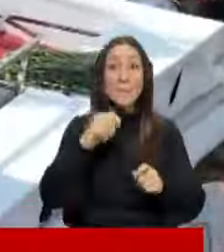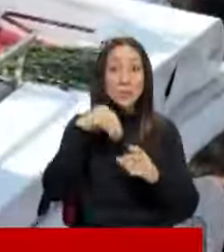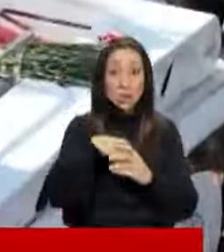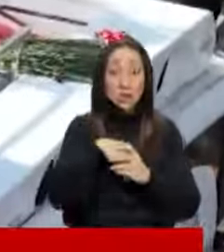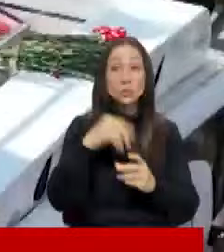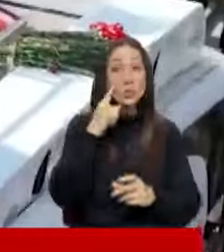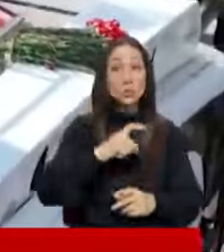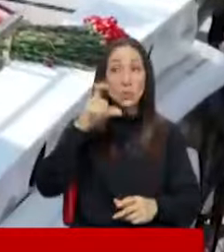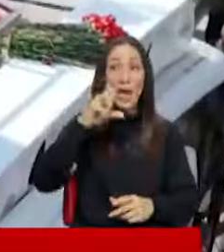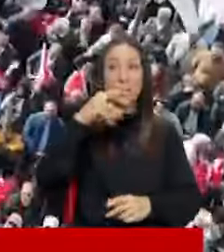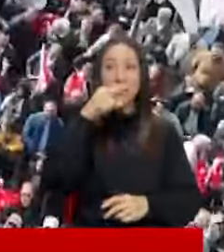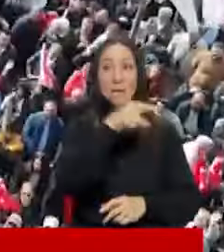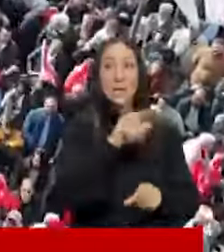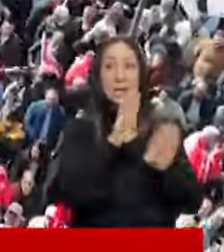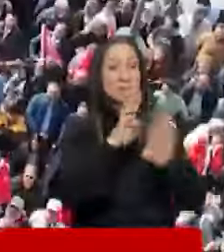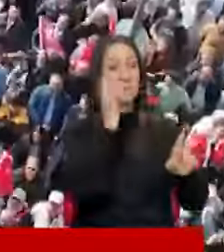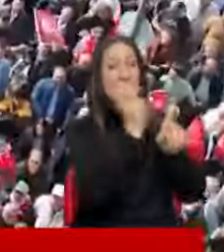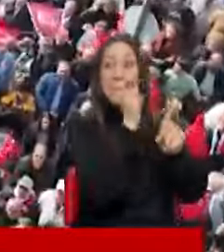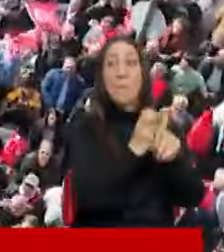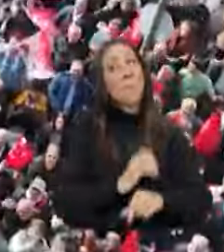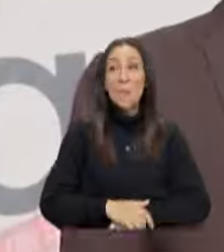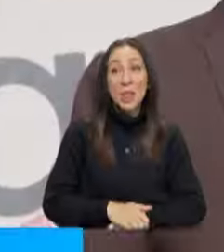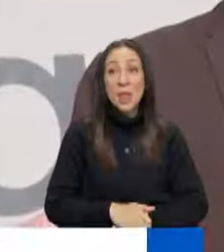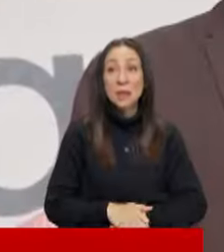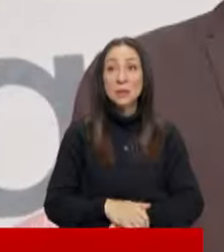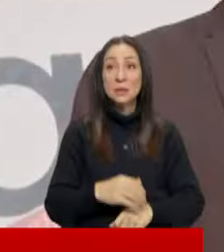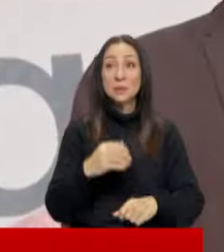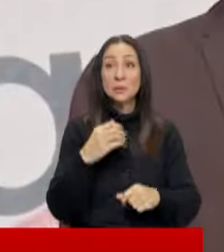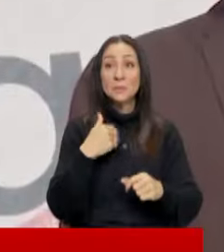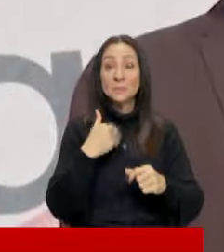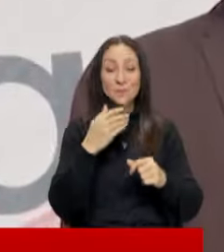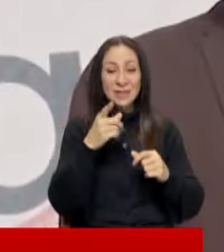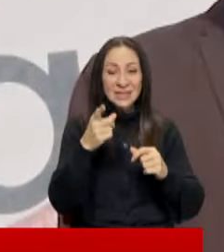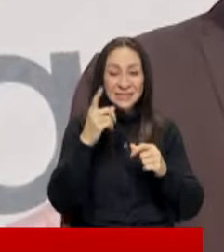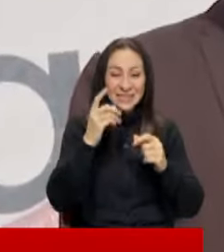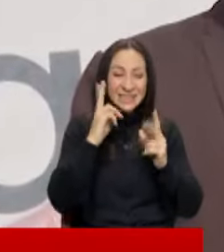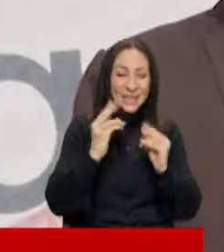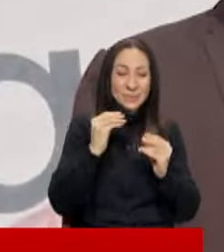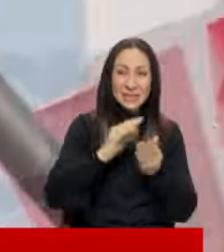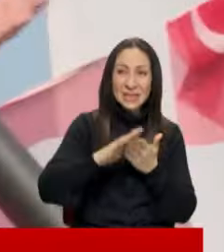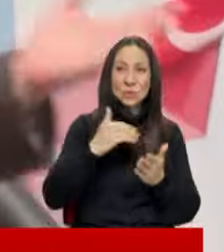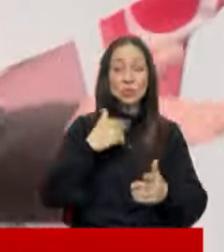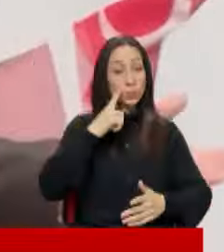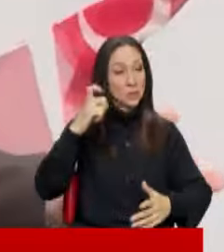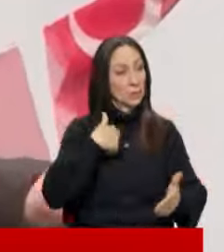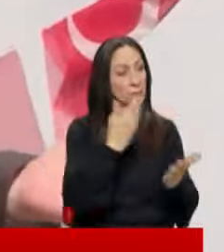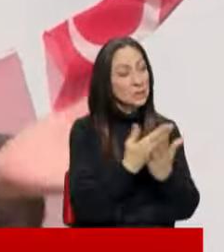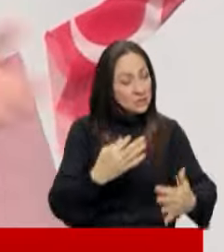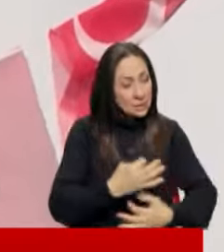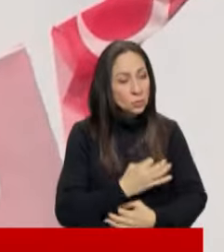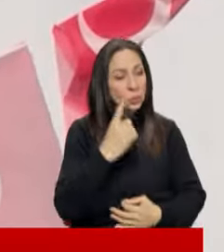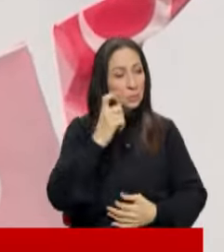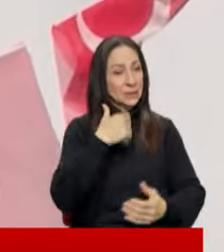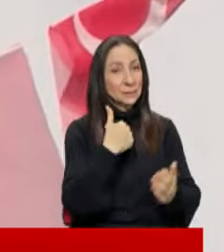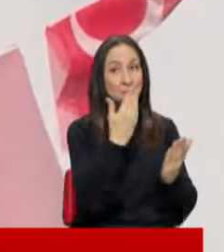için Cumhurbaşkanı Erdoğan'ın kapısını da çaldığını söyledi. Tatlar arıtma tesisini Cumhurbaşkanı'na götürdüm. Sayın Cumhurbaşkanı'na